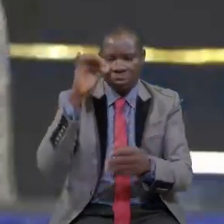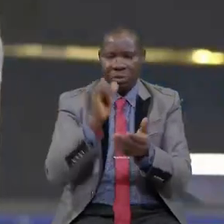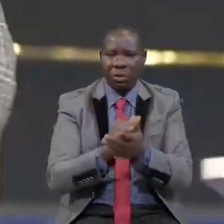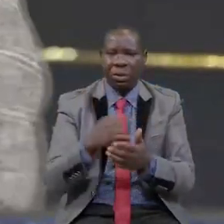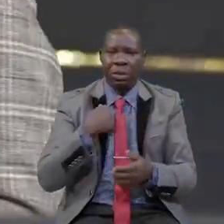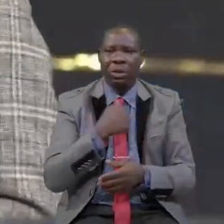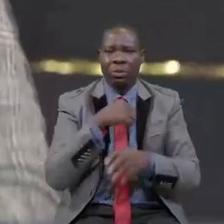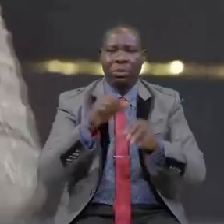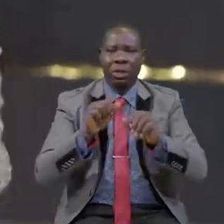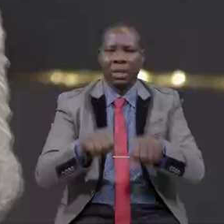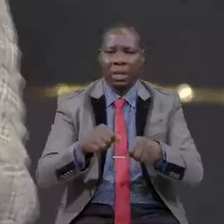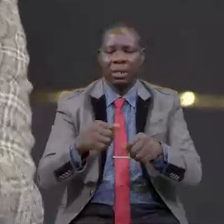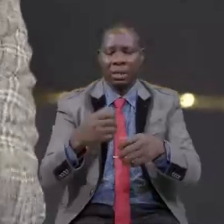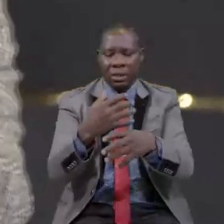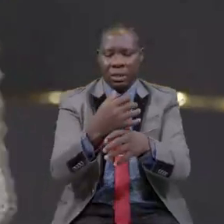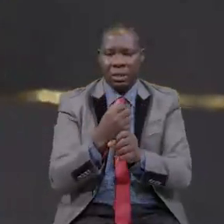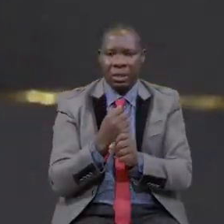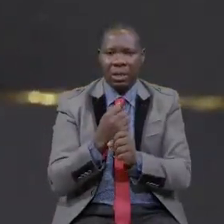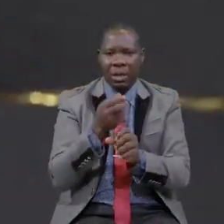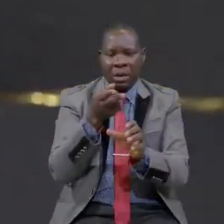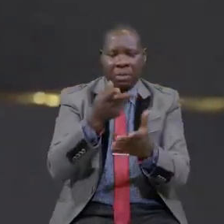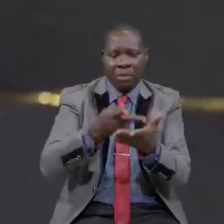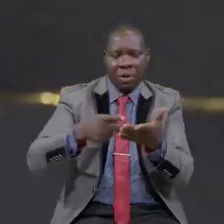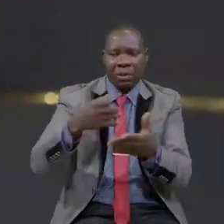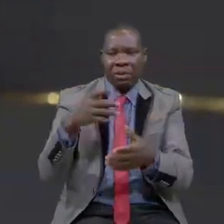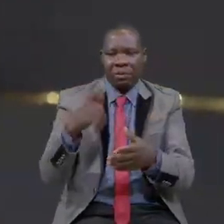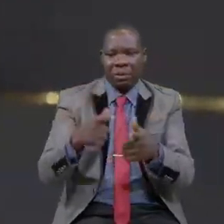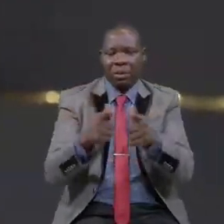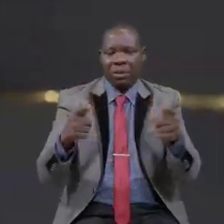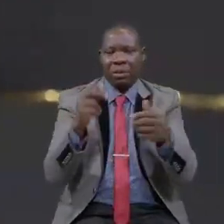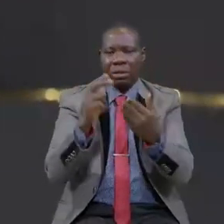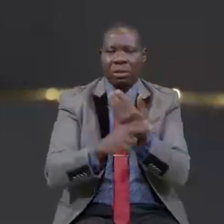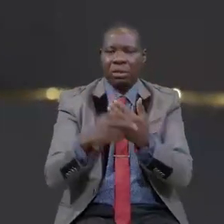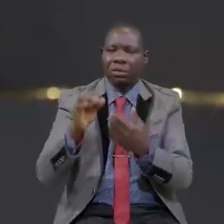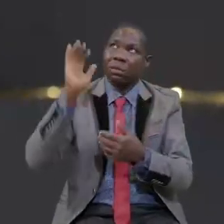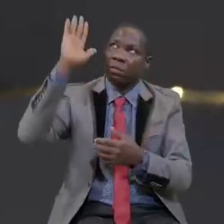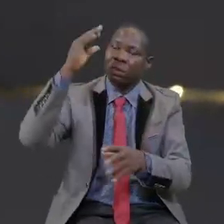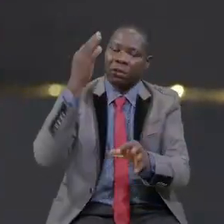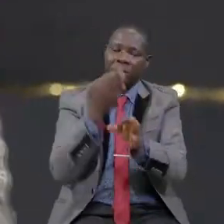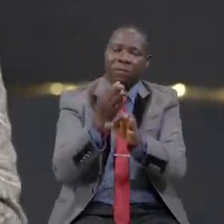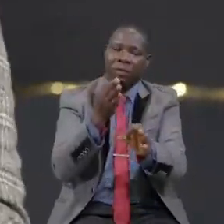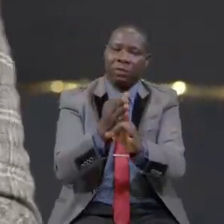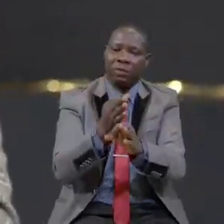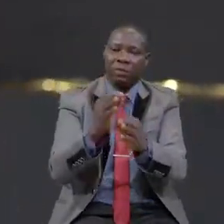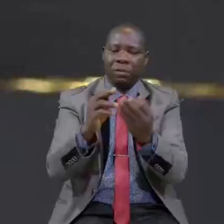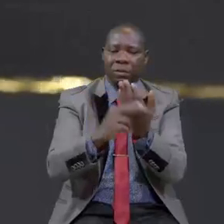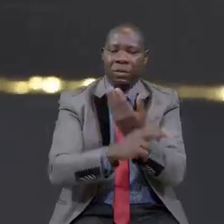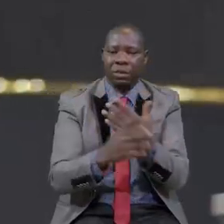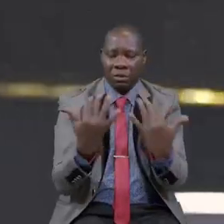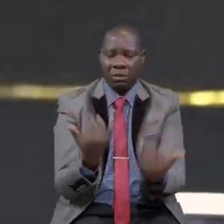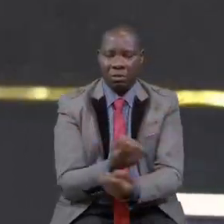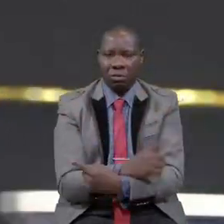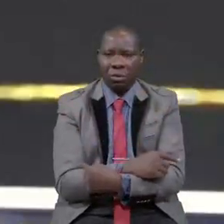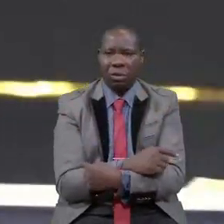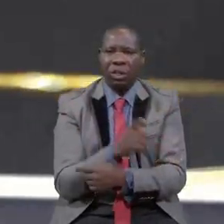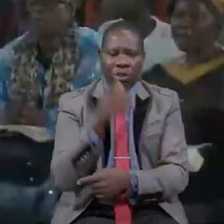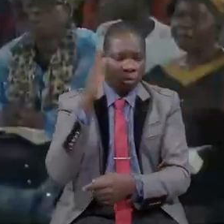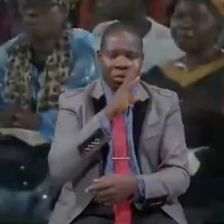pouvons goûter, nous pouvons participer à la grandeur de sa fidélité, même aujourd'hui. Et tu